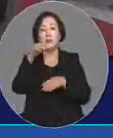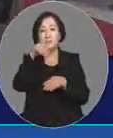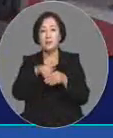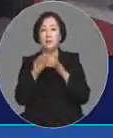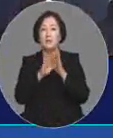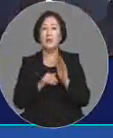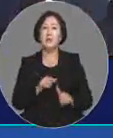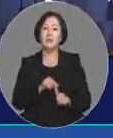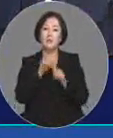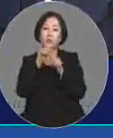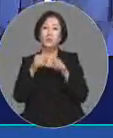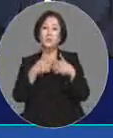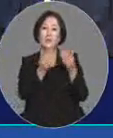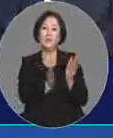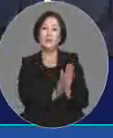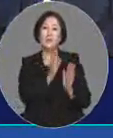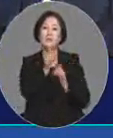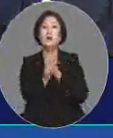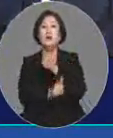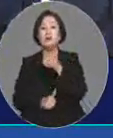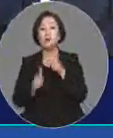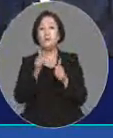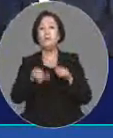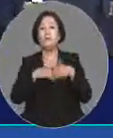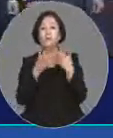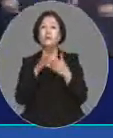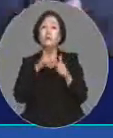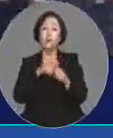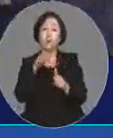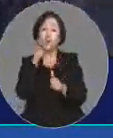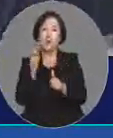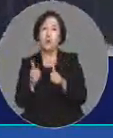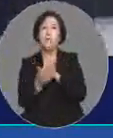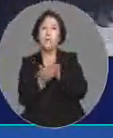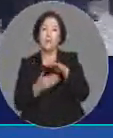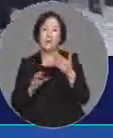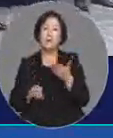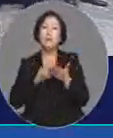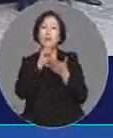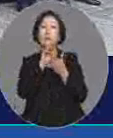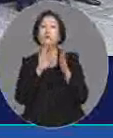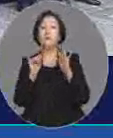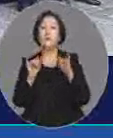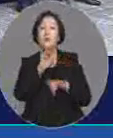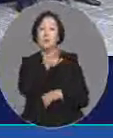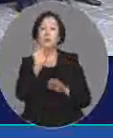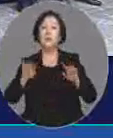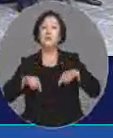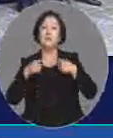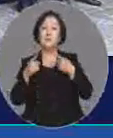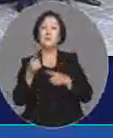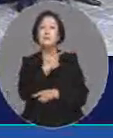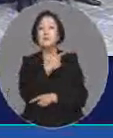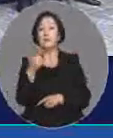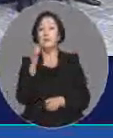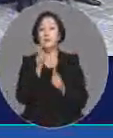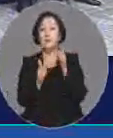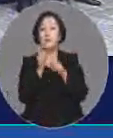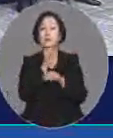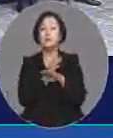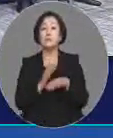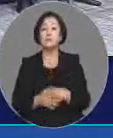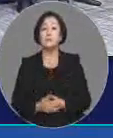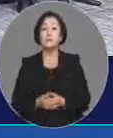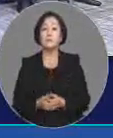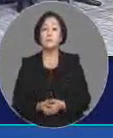선출된 단체장과 의원들은 물론 교육감 예비후보들까지 총출동해 성황을 이루었습니다 김진구 기자의